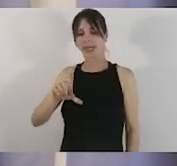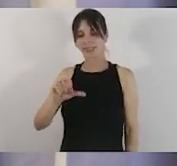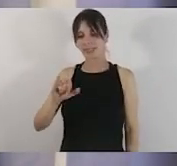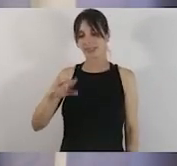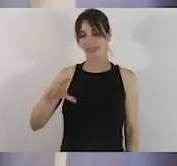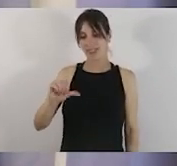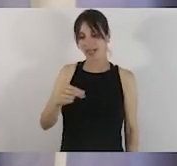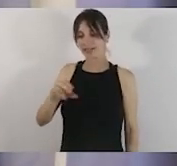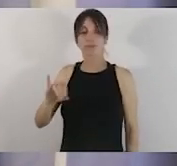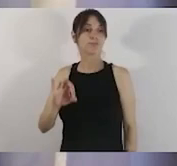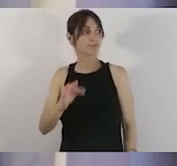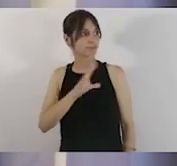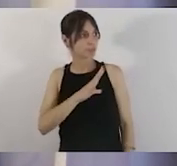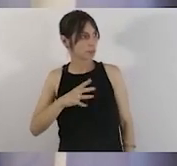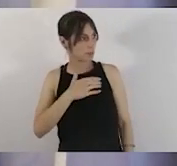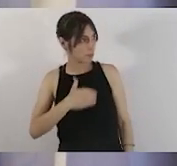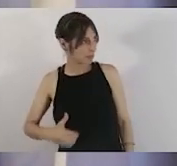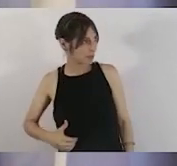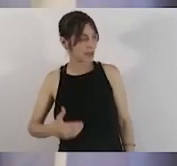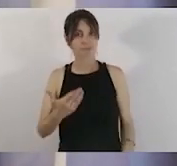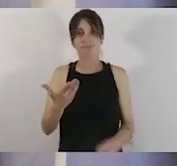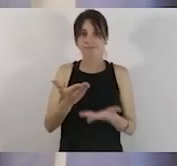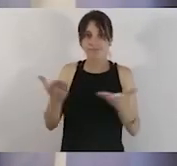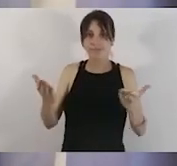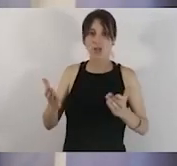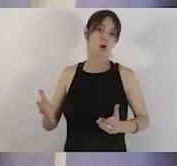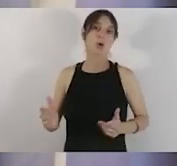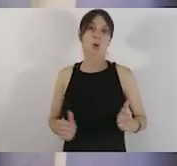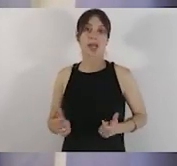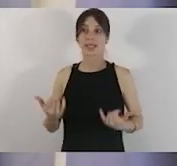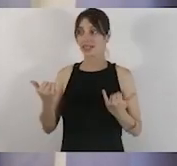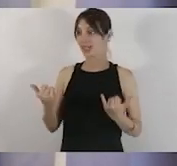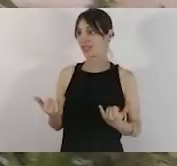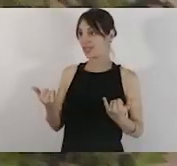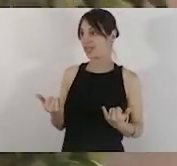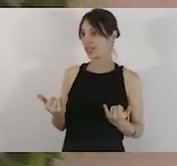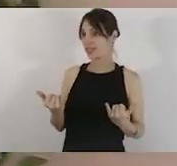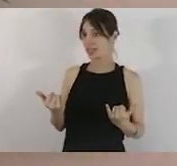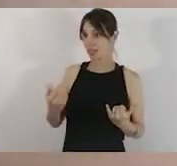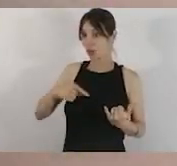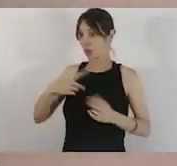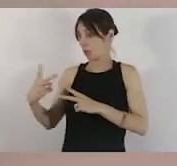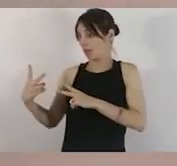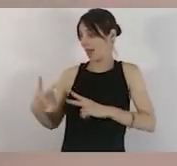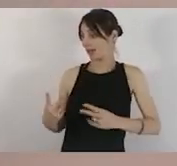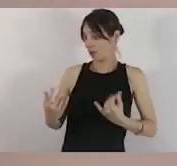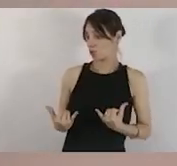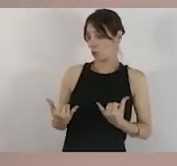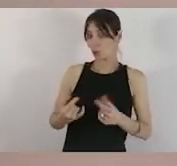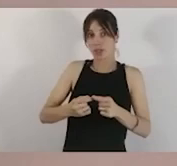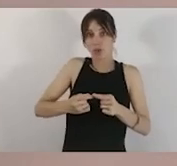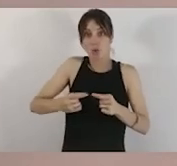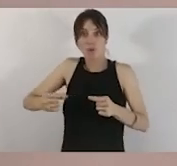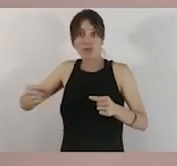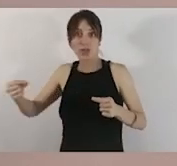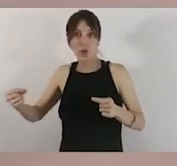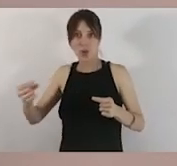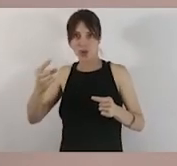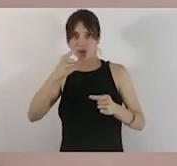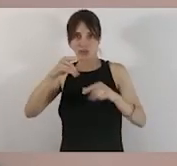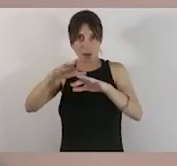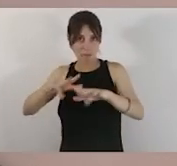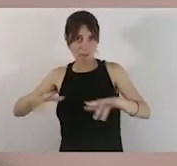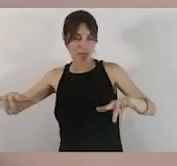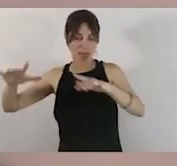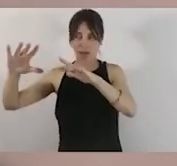mer, chers collègues, nous trouvons aujourd'hui au Frioul, on l'a bien senti en venant, l'air de la mer, et on a vu